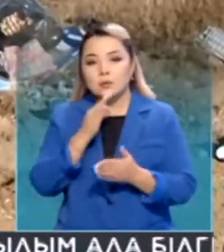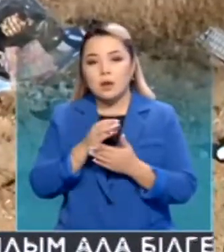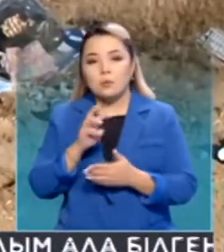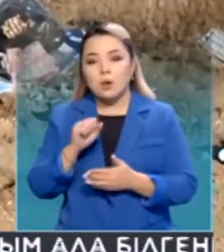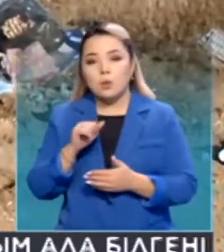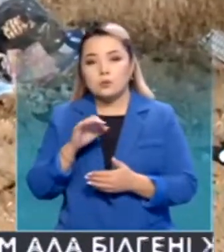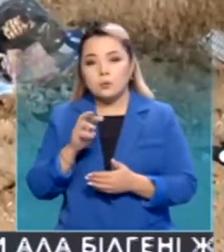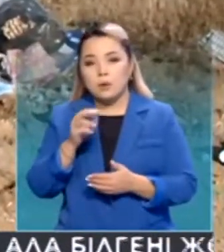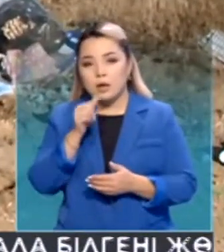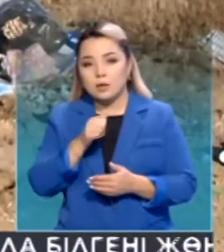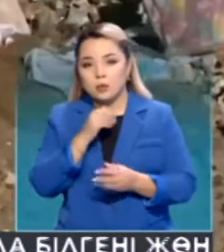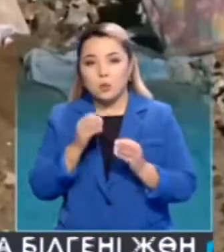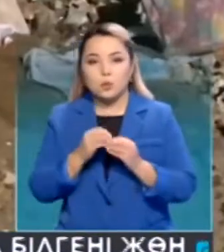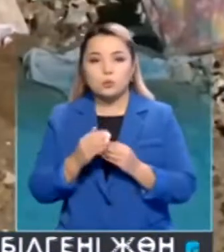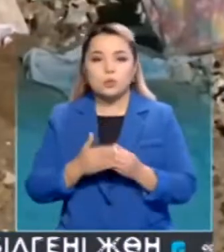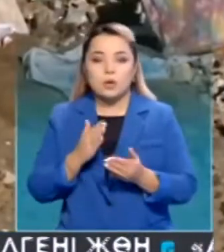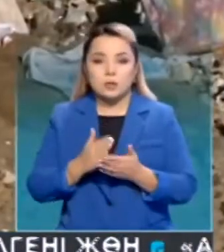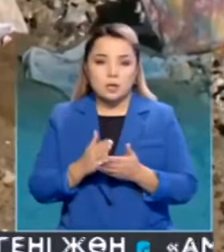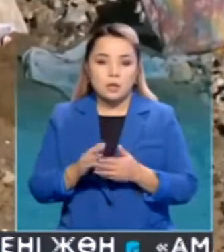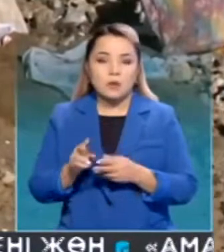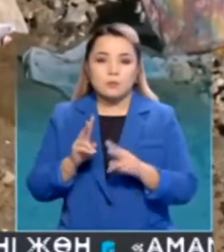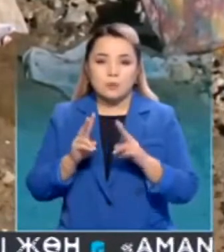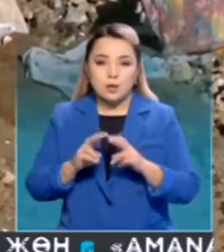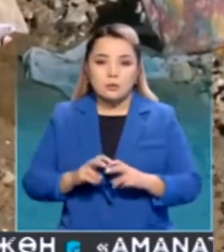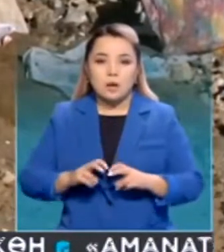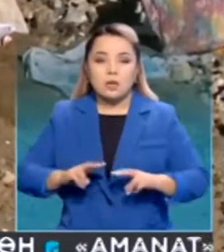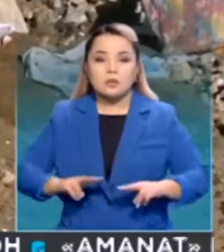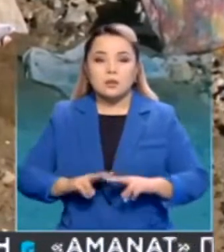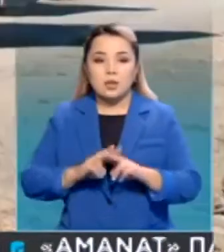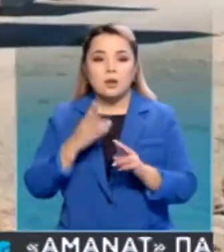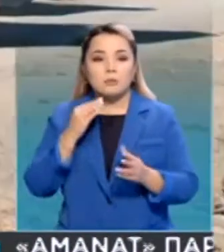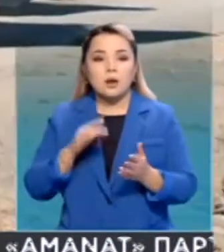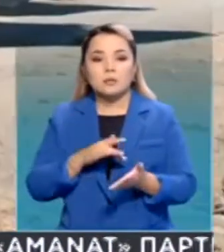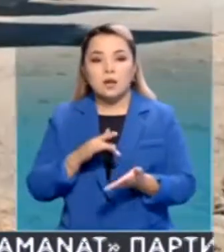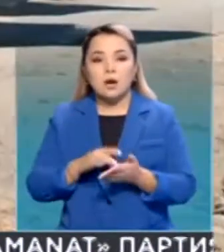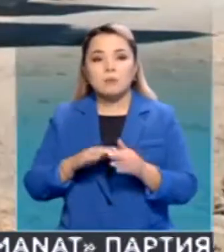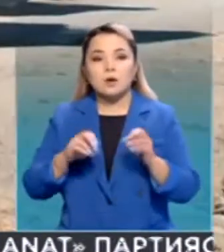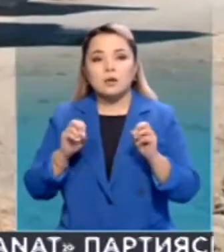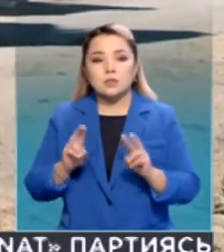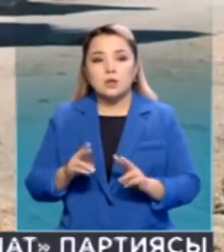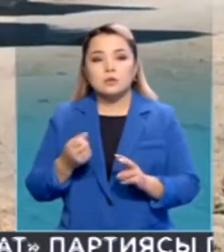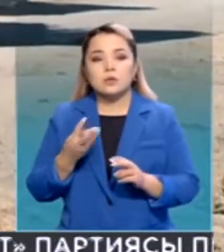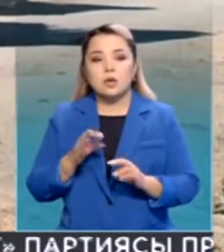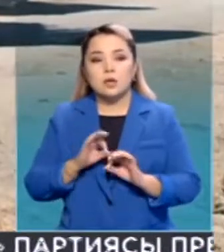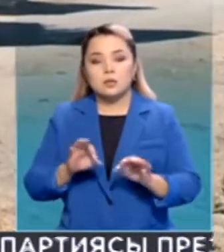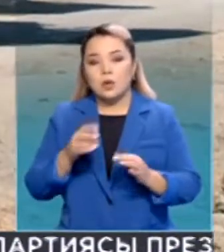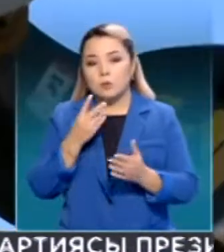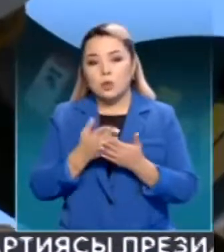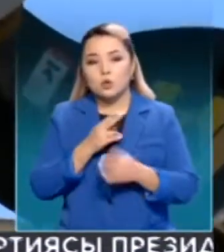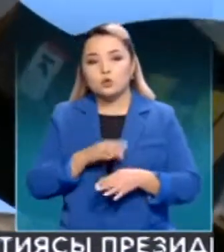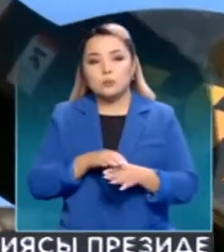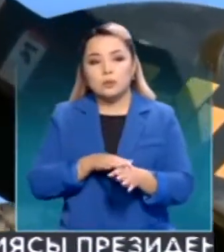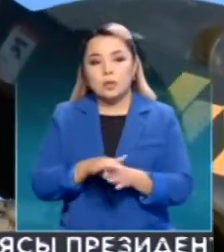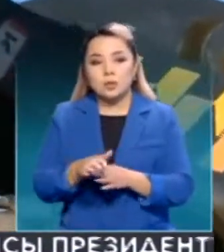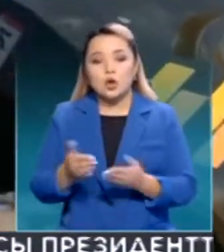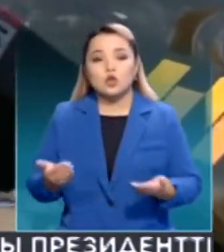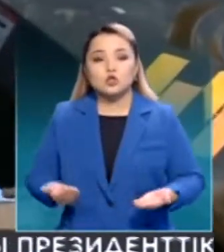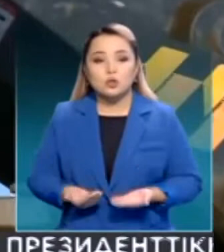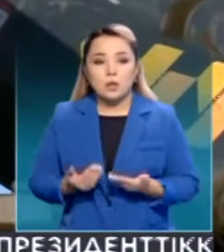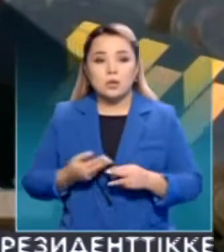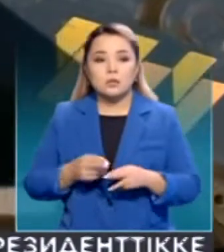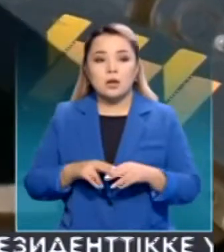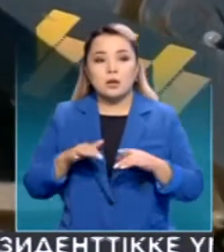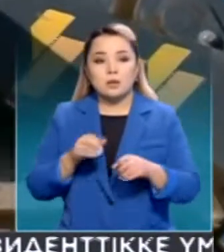бері 10-ға жуық рейд жүргізілген. Астана мен Алматы аудан әкімдігінің мамандары қанша жерден түсіндіру жұмысы жүргенімен тұрғындардың бұл